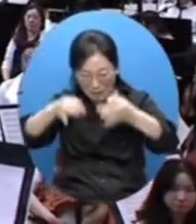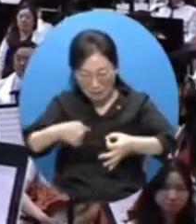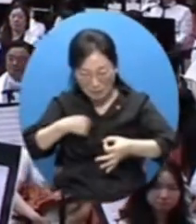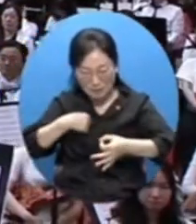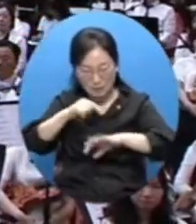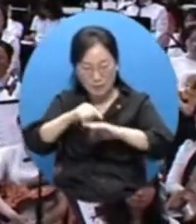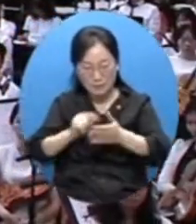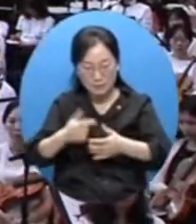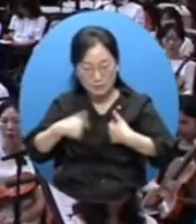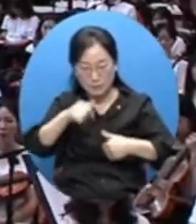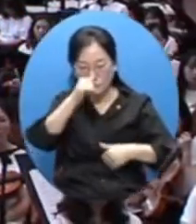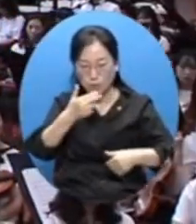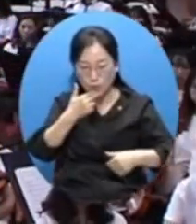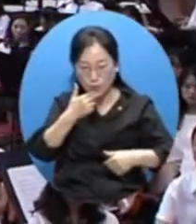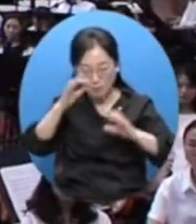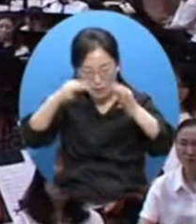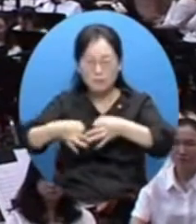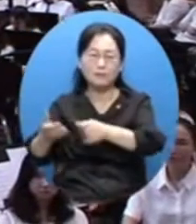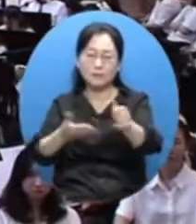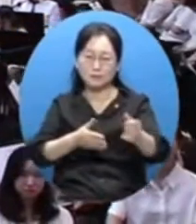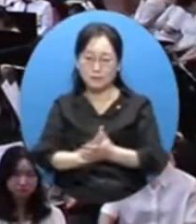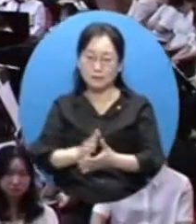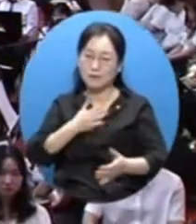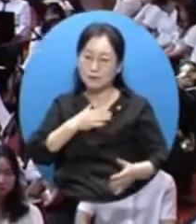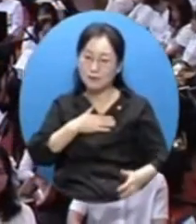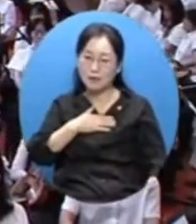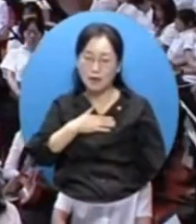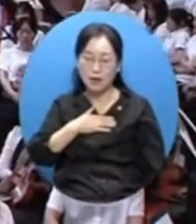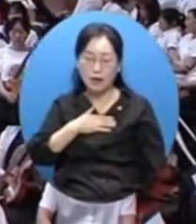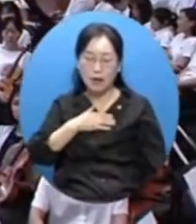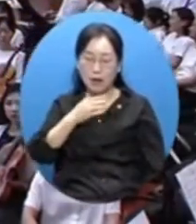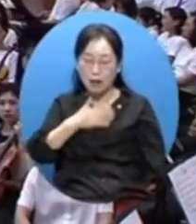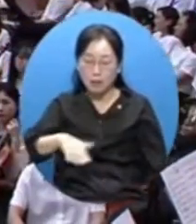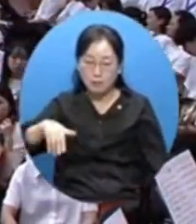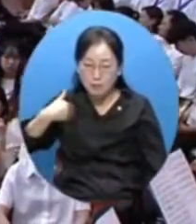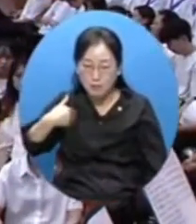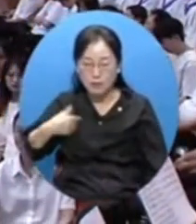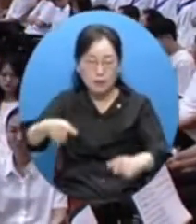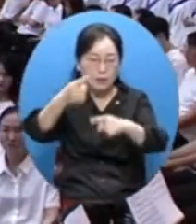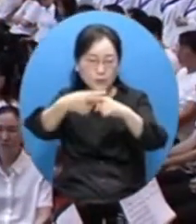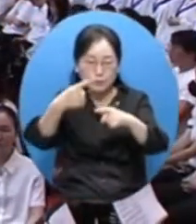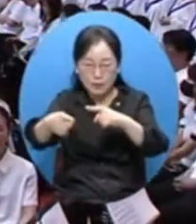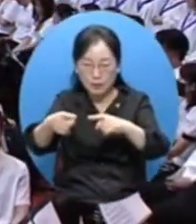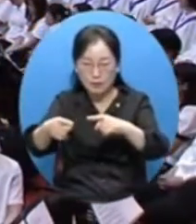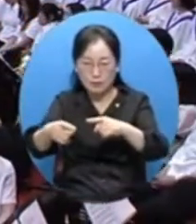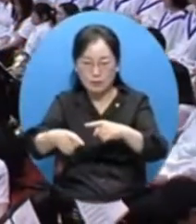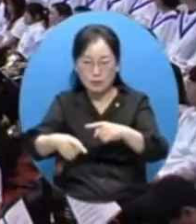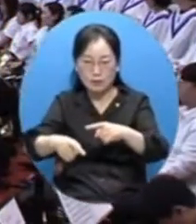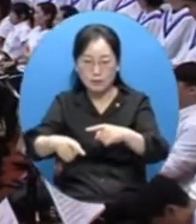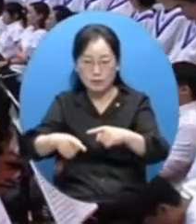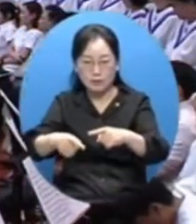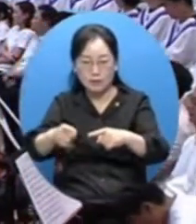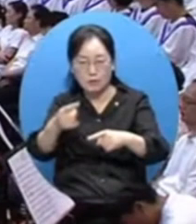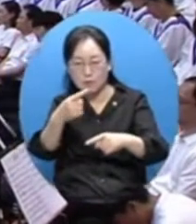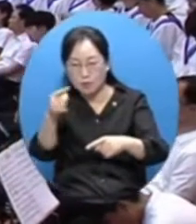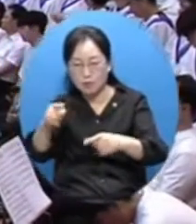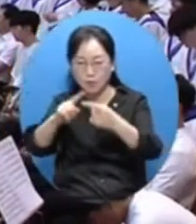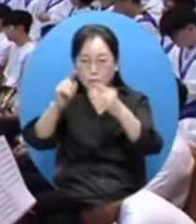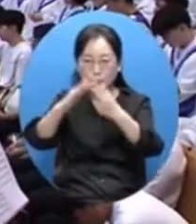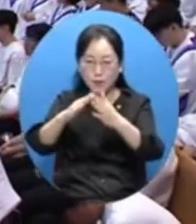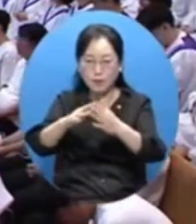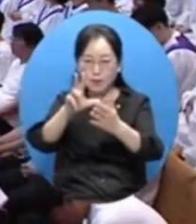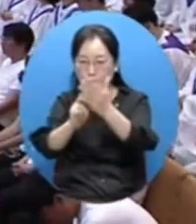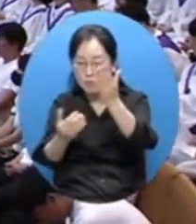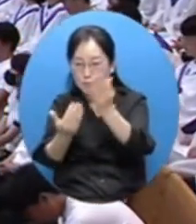손을 살펴보아야 되는 것입니다. 내가 언젠가 알게 모르게 비판적인 태도로 변해지고 내가 교회를 향해서 문제를